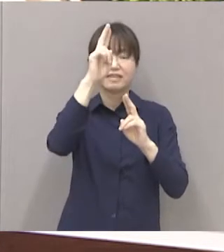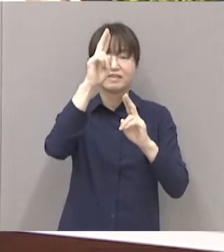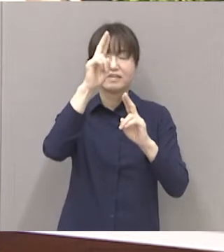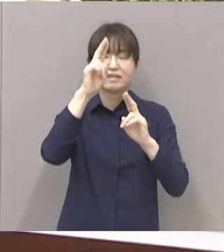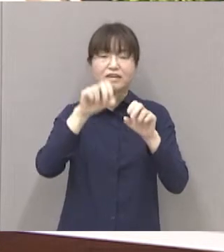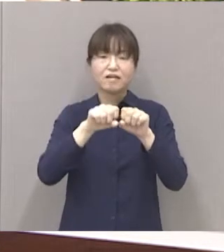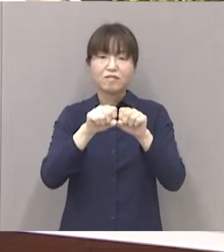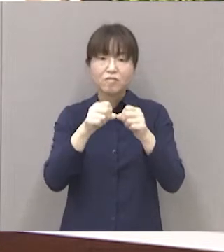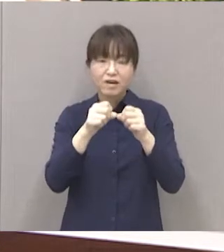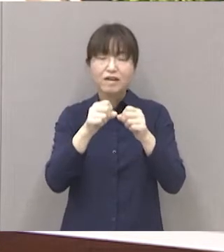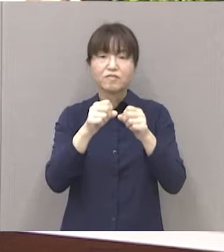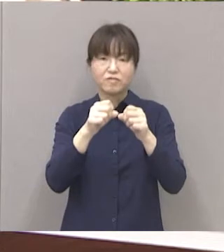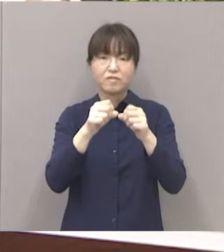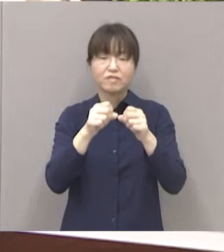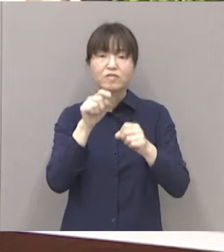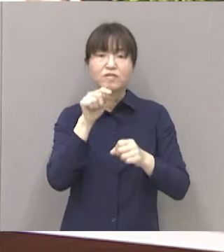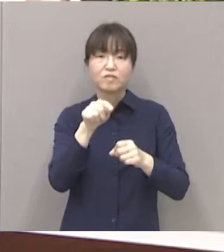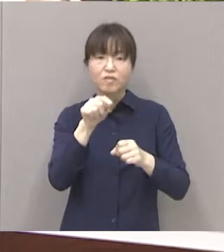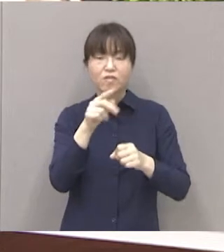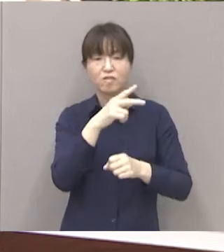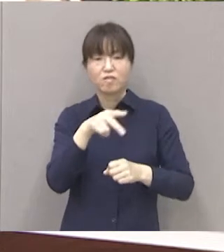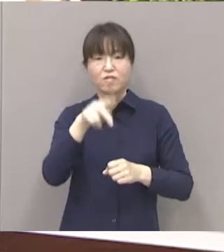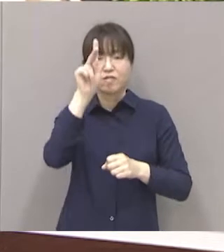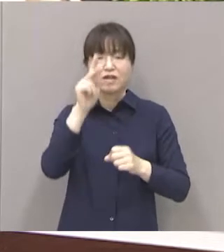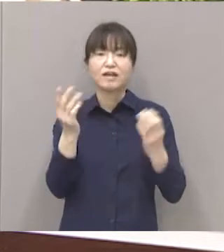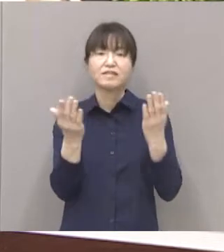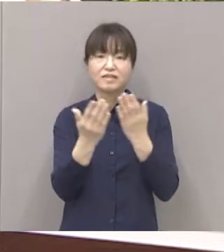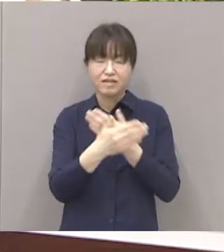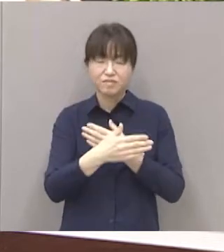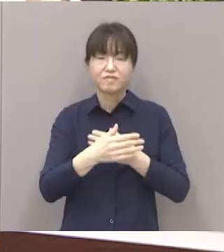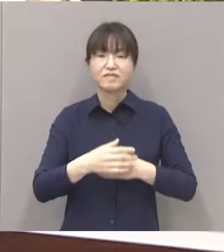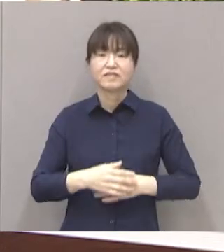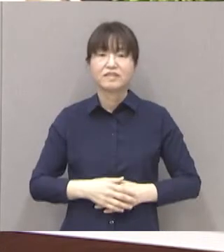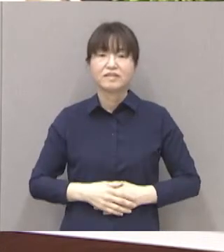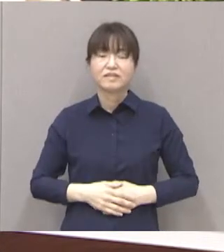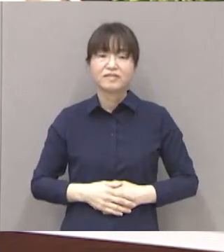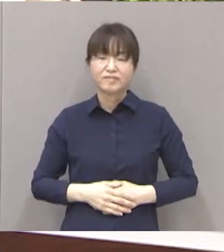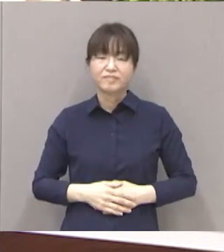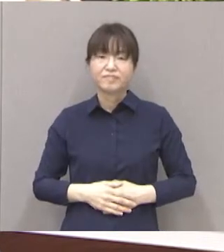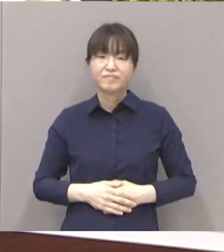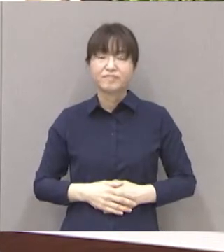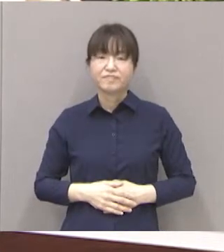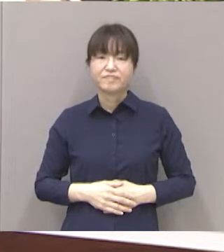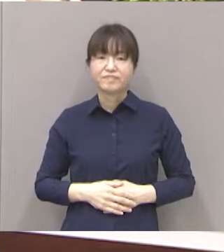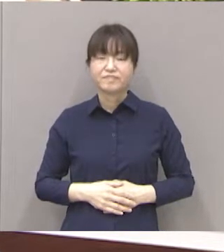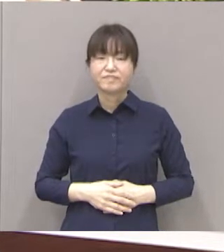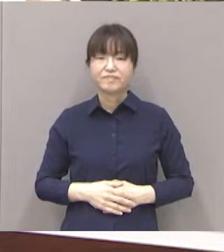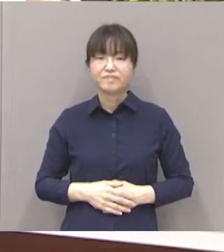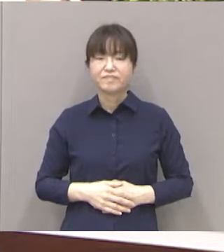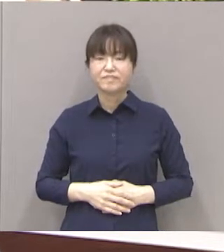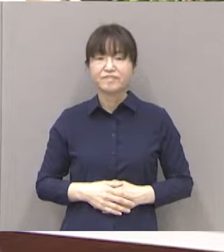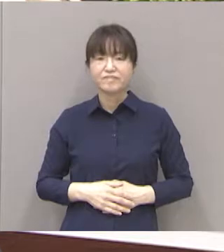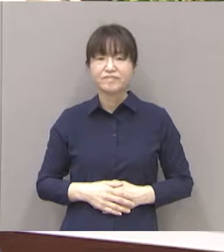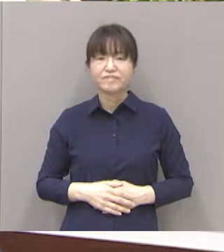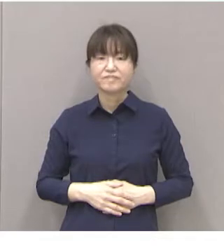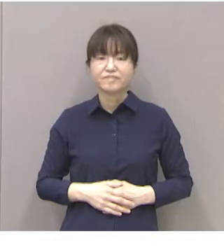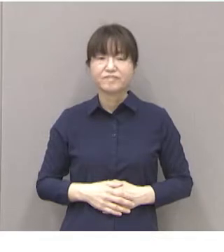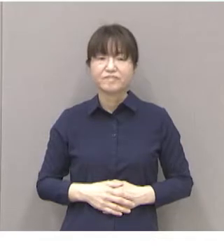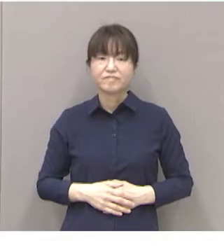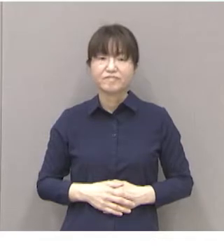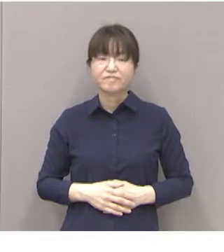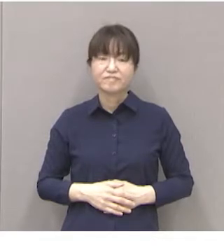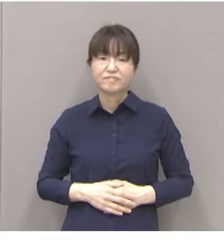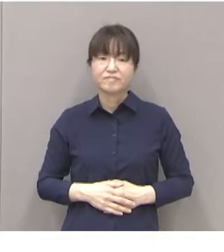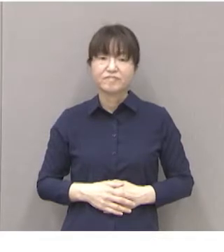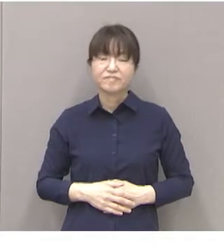てまあそのそれががんになるという風に考えられていますまぁ実際にちょっとあの写真を見ていた方と思うんですけれども